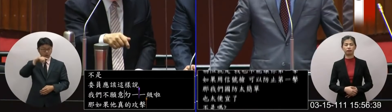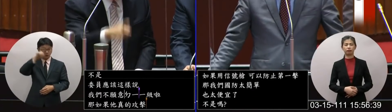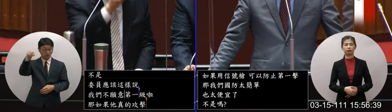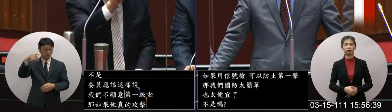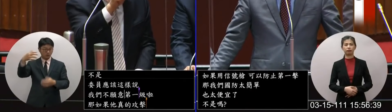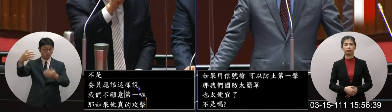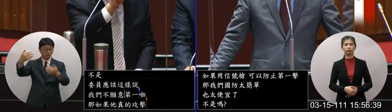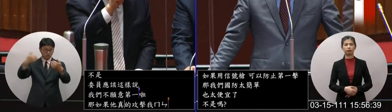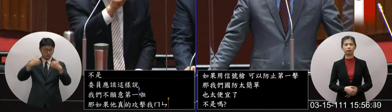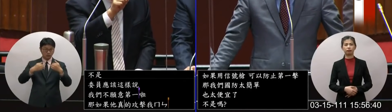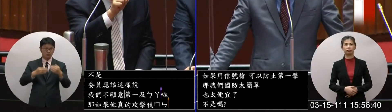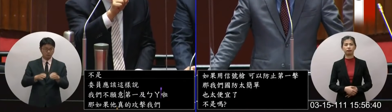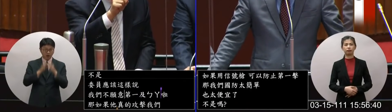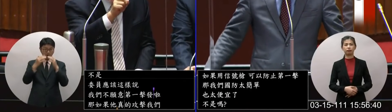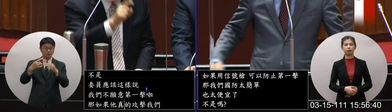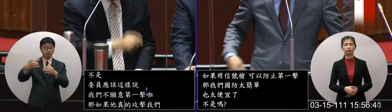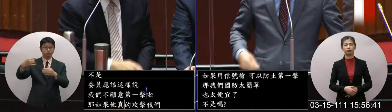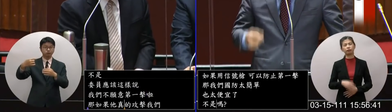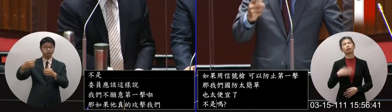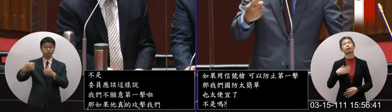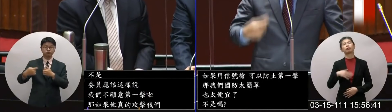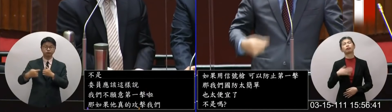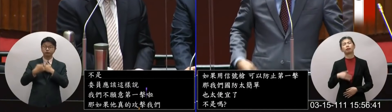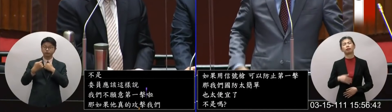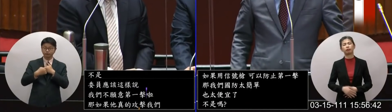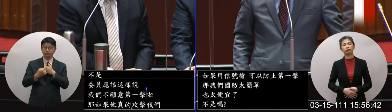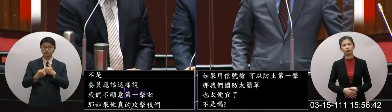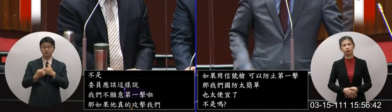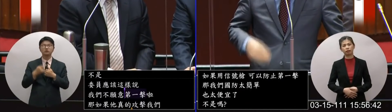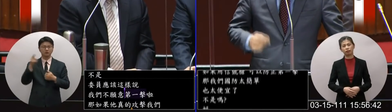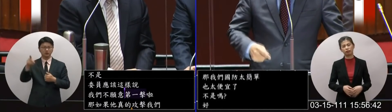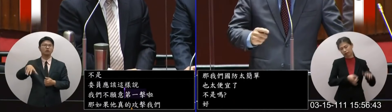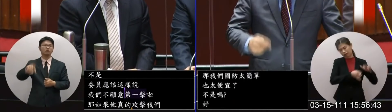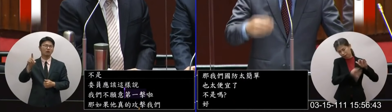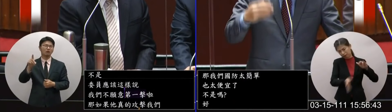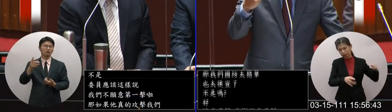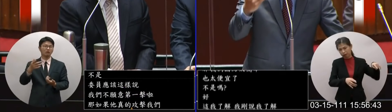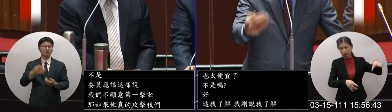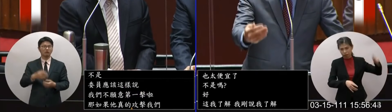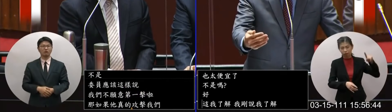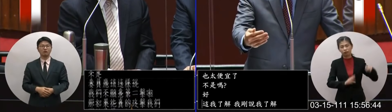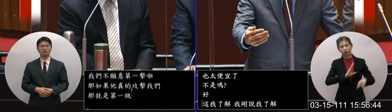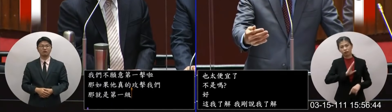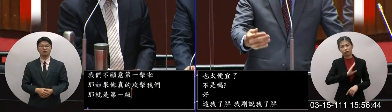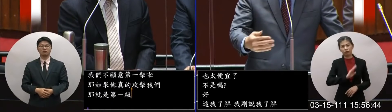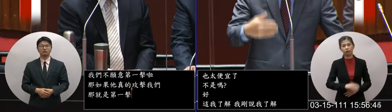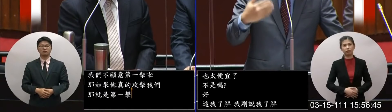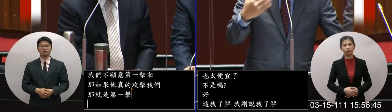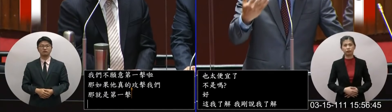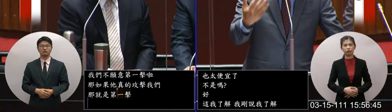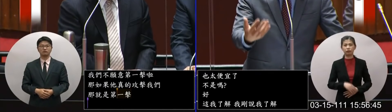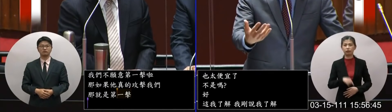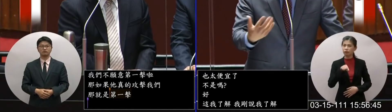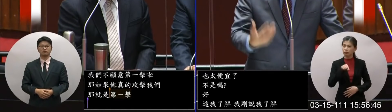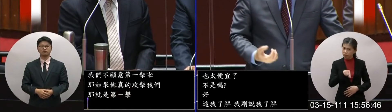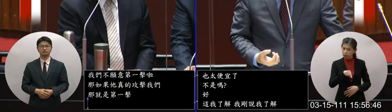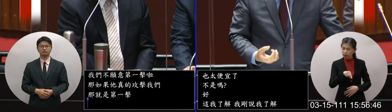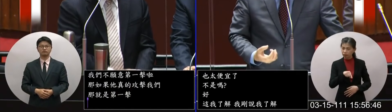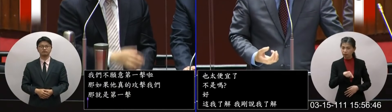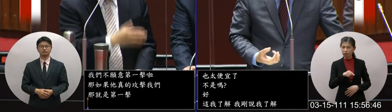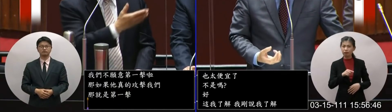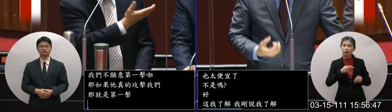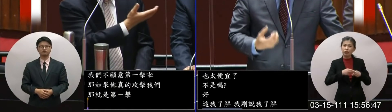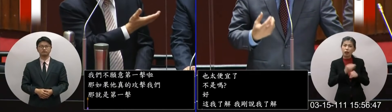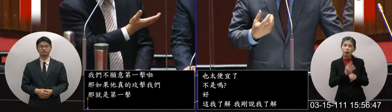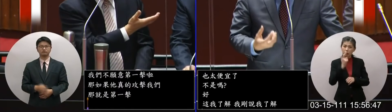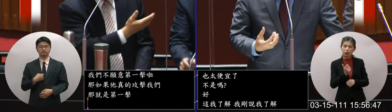击我们，那就是第一集啦。 我当然知道他攻击我们是第一集，我现在是说这样子的做法有没有达到贺主的